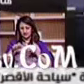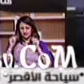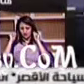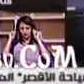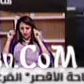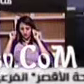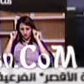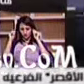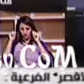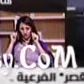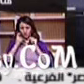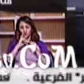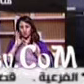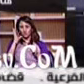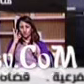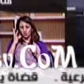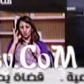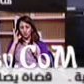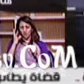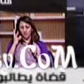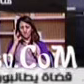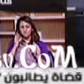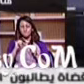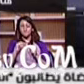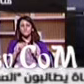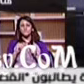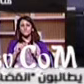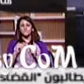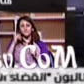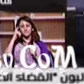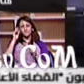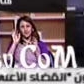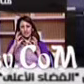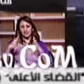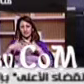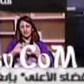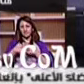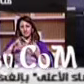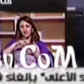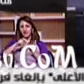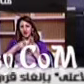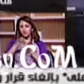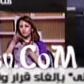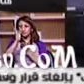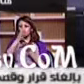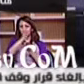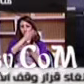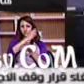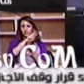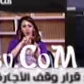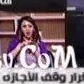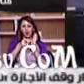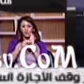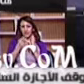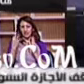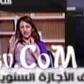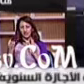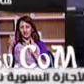والح وشباب الاحزاب السياسيه تتفق على خريطه للتحركات فيما قبل يوم 30/6